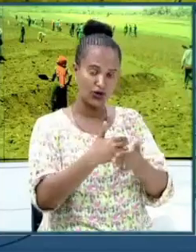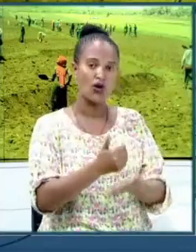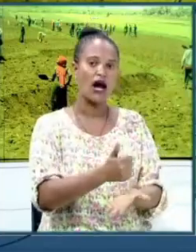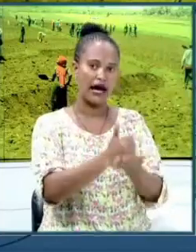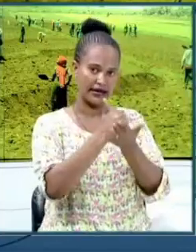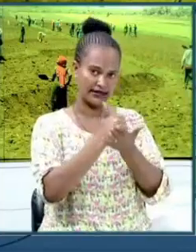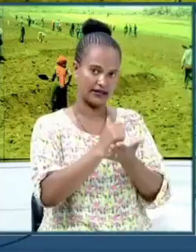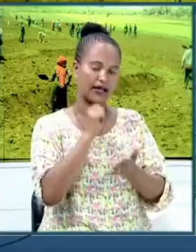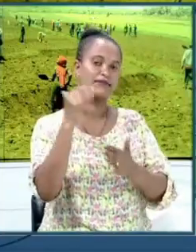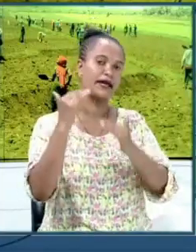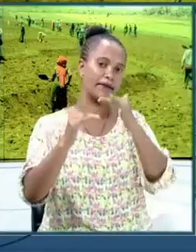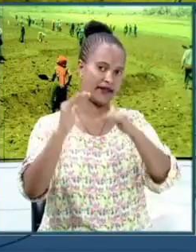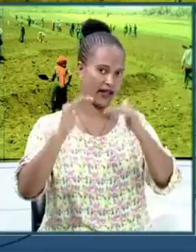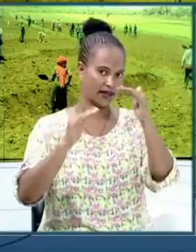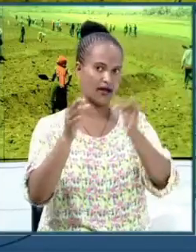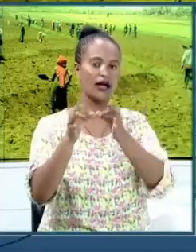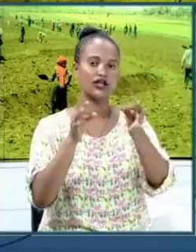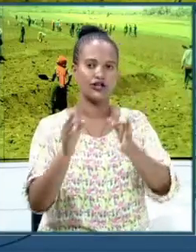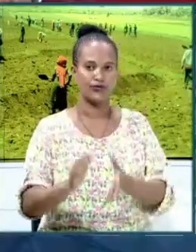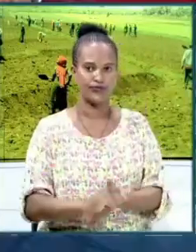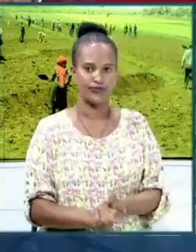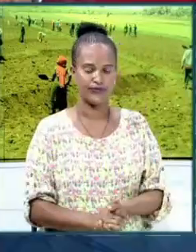حاجزن کم زیم مت آتنا ردیم